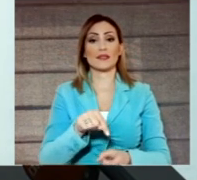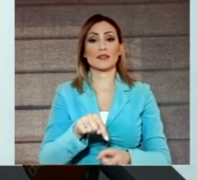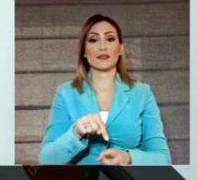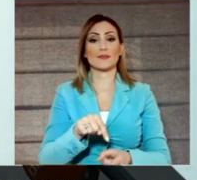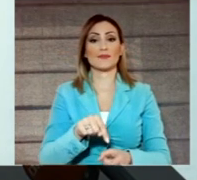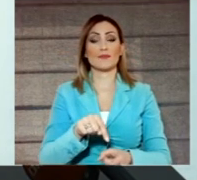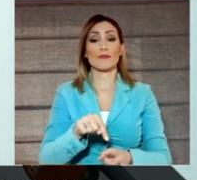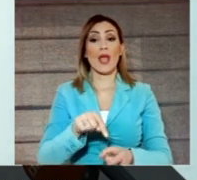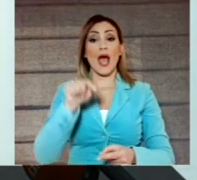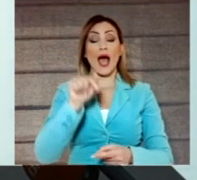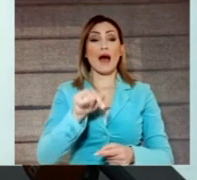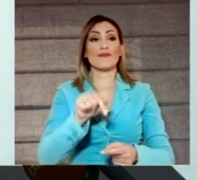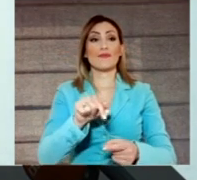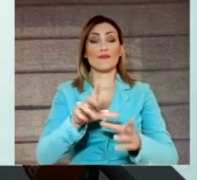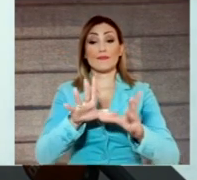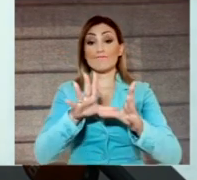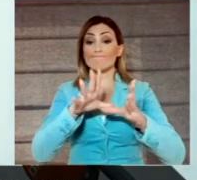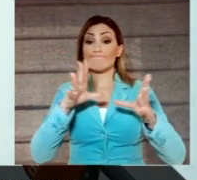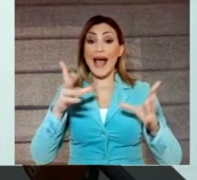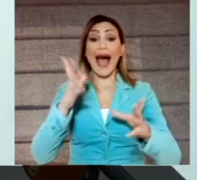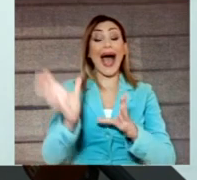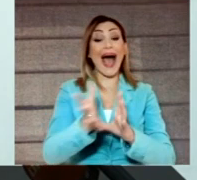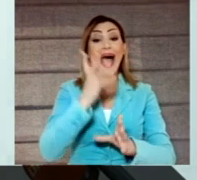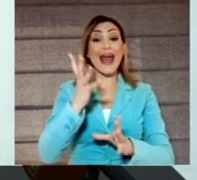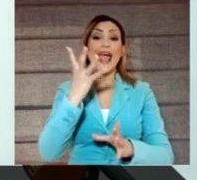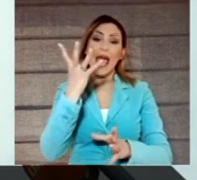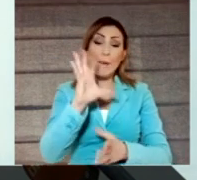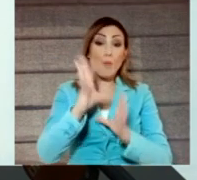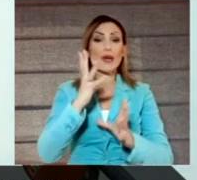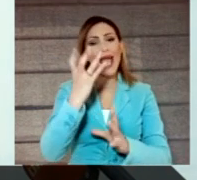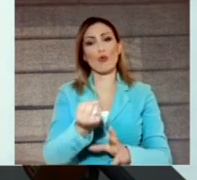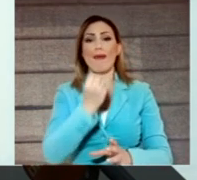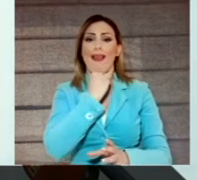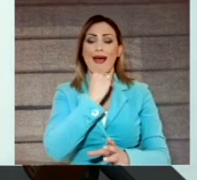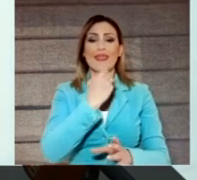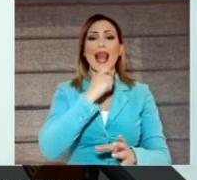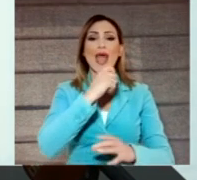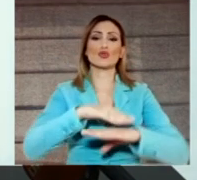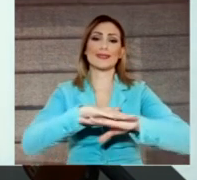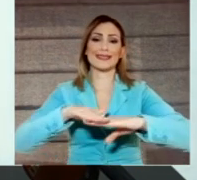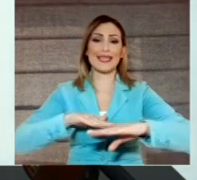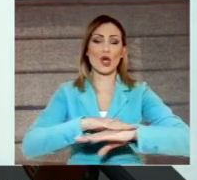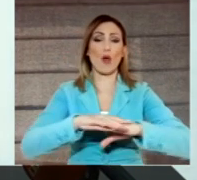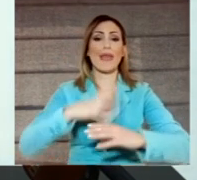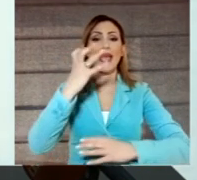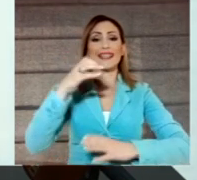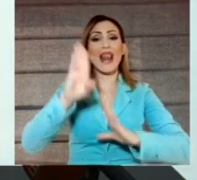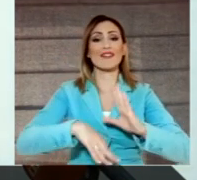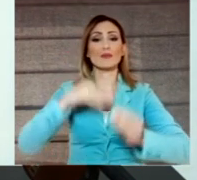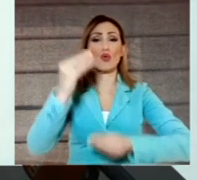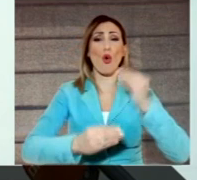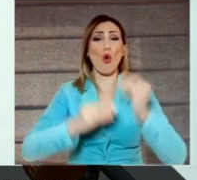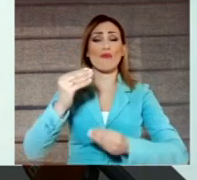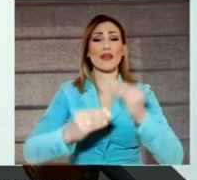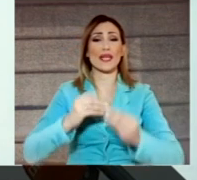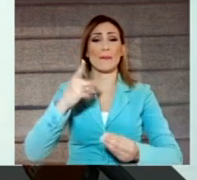κινητοποίηση είναι αδύνατο να μην έχει λάθη και παραλήψεις, για τα οποία ζητώ συγγνώμη από τους πολίτες για την ταλαιπωρία των τελευταίων ημερών. Το